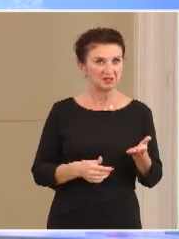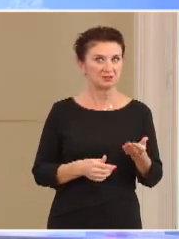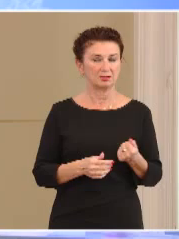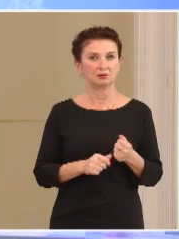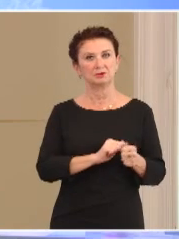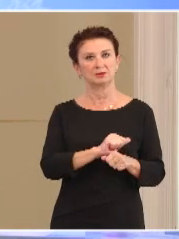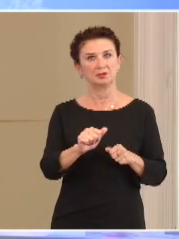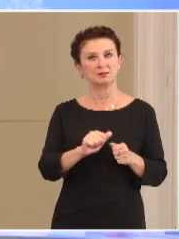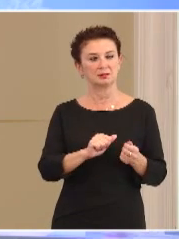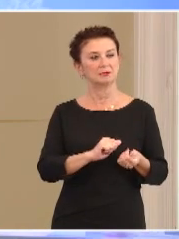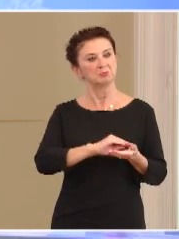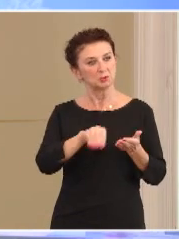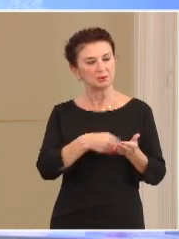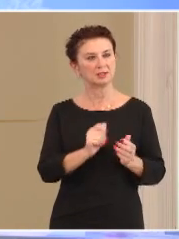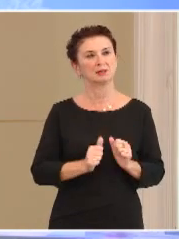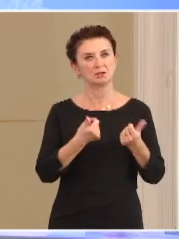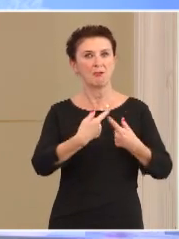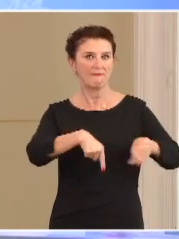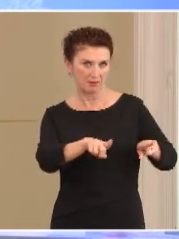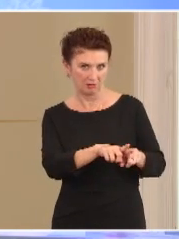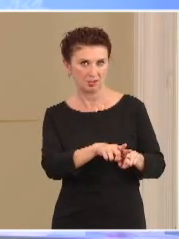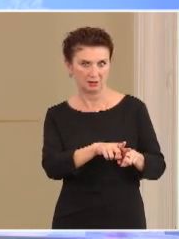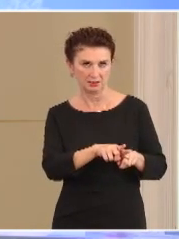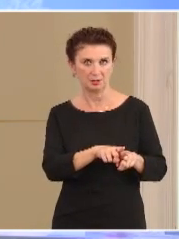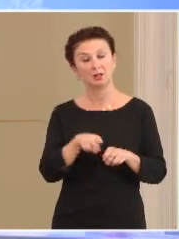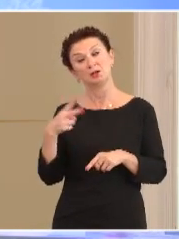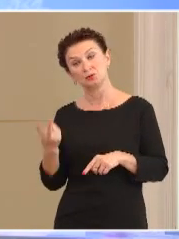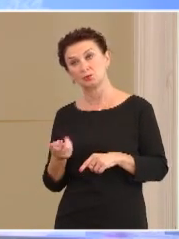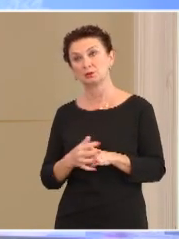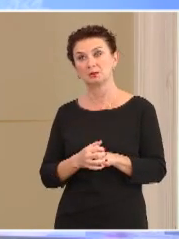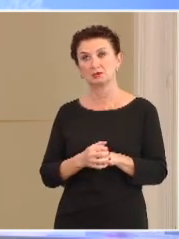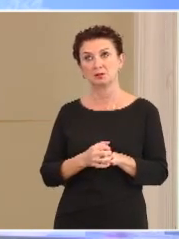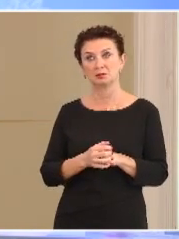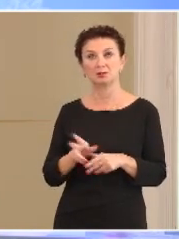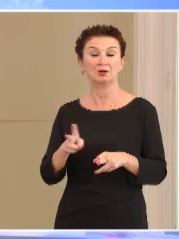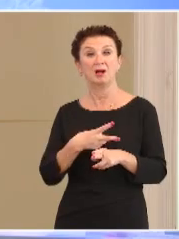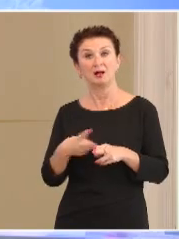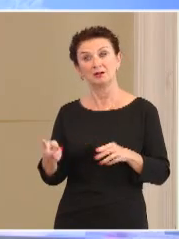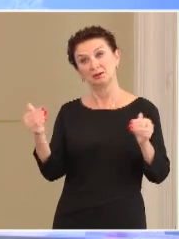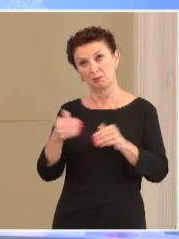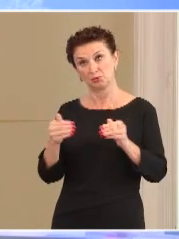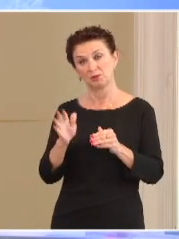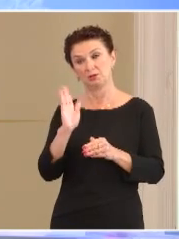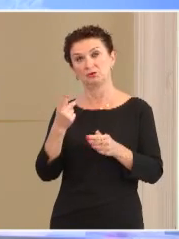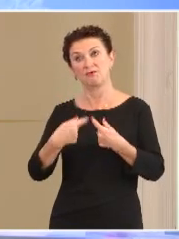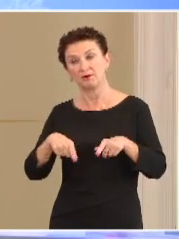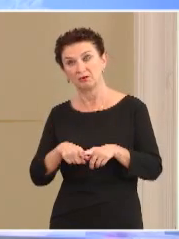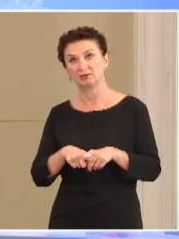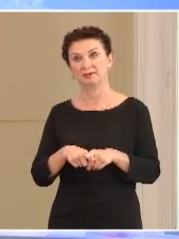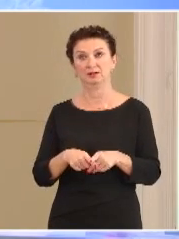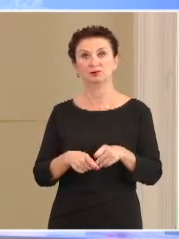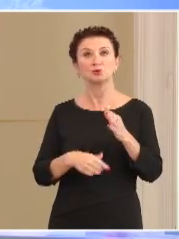przygotowania ich do realizacji, z drugiej strony z czasookresem ich fizycznej realizacji.